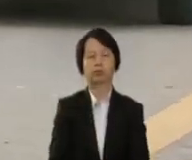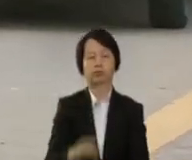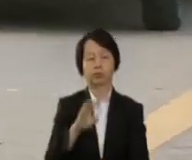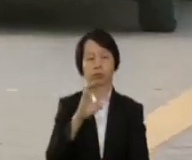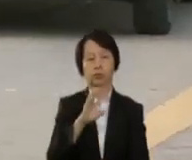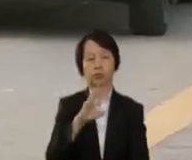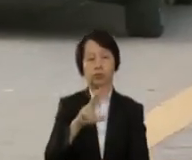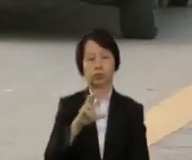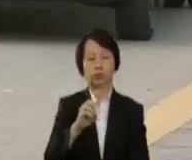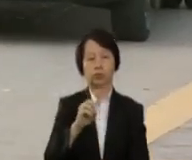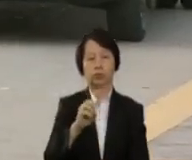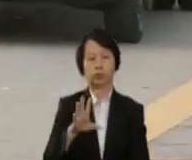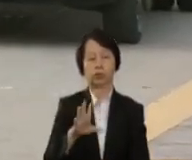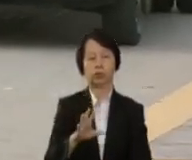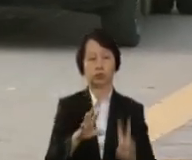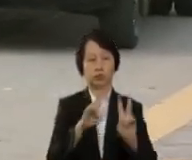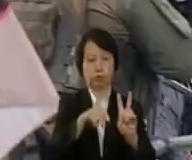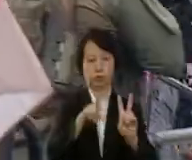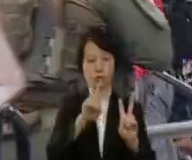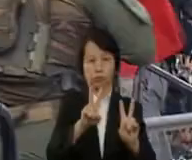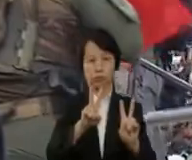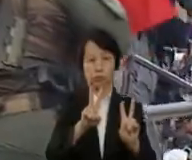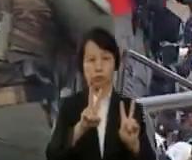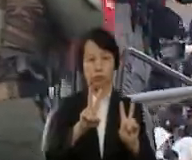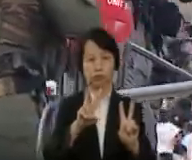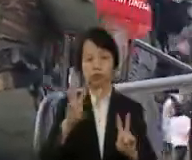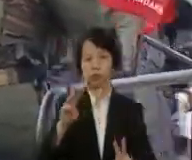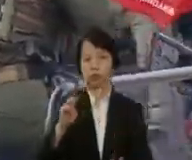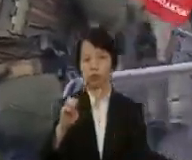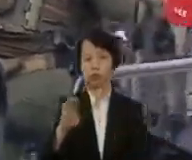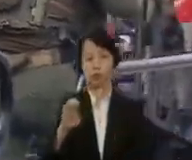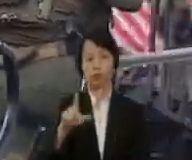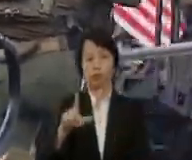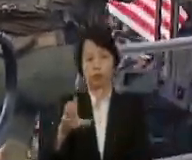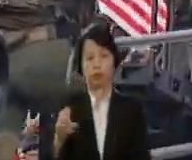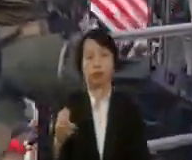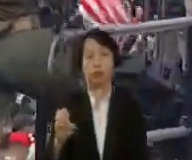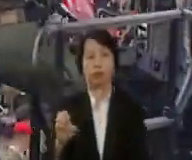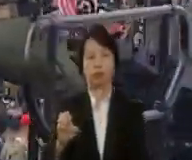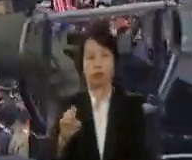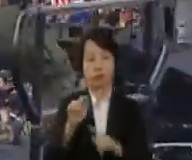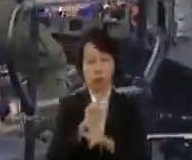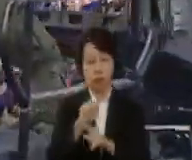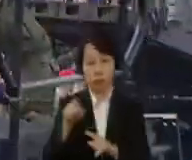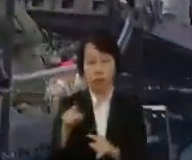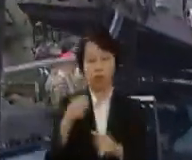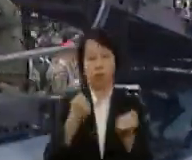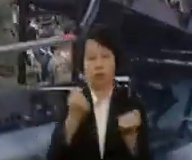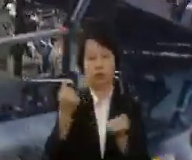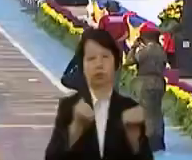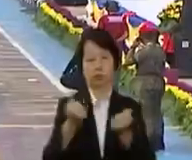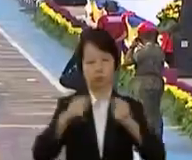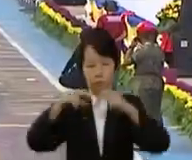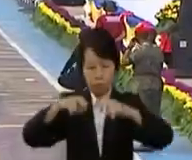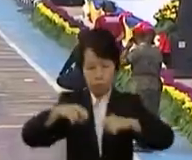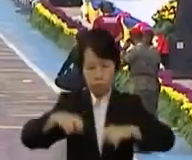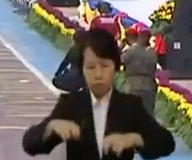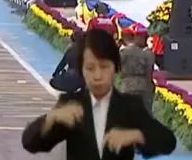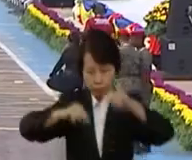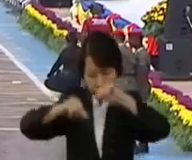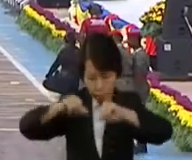350L Panel Van 2.2 Liter Diesel Mobile Digital Forensics Lab digunakan oleh unit siasatan digital